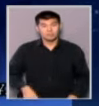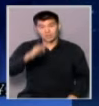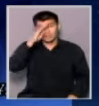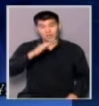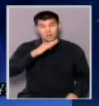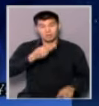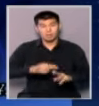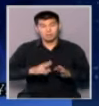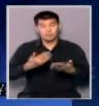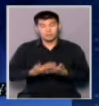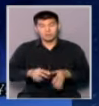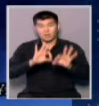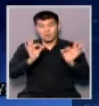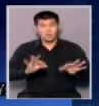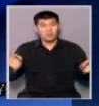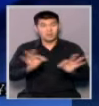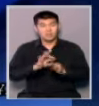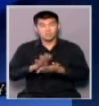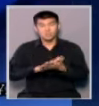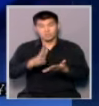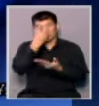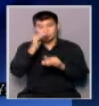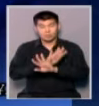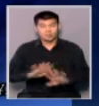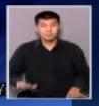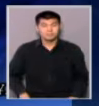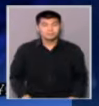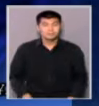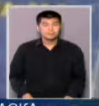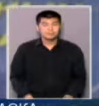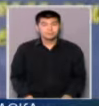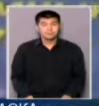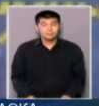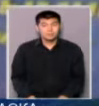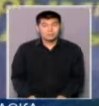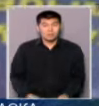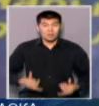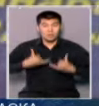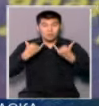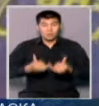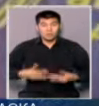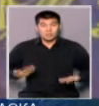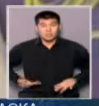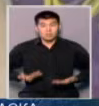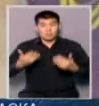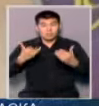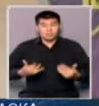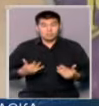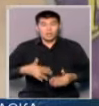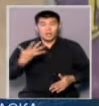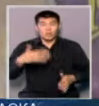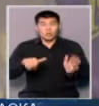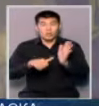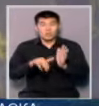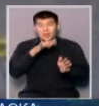Әкеміздің шығармашылығы, әкеміздің әндері ешқашан өшпейді деп есептейміз. Арда Азамат тірі болса, бүгін